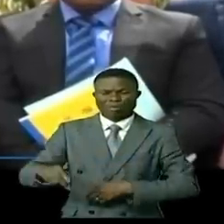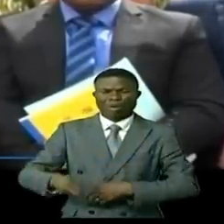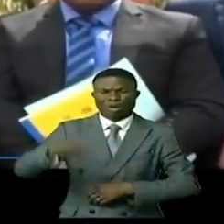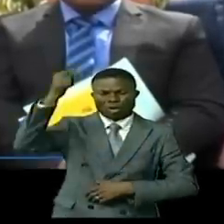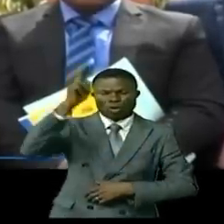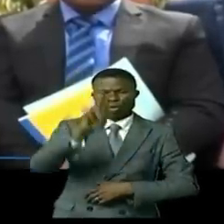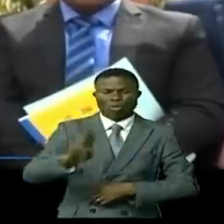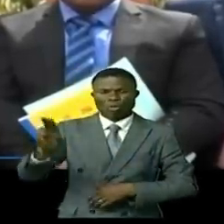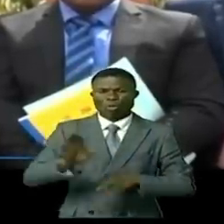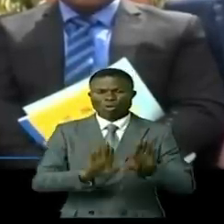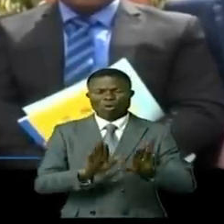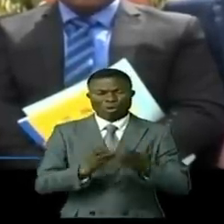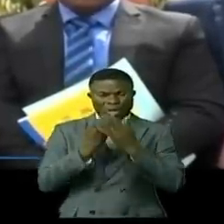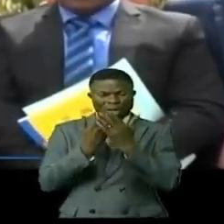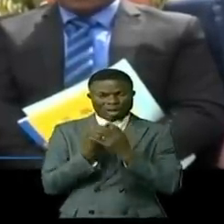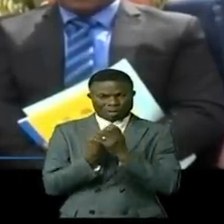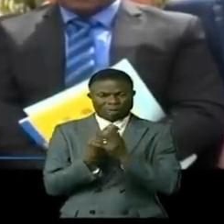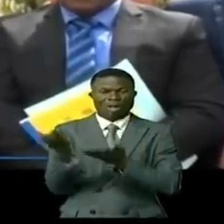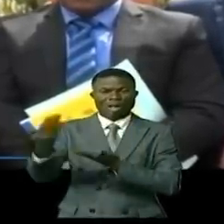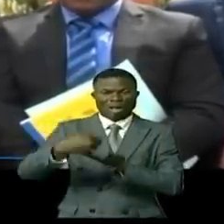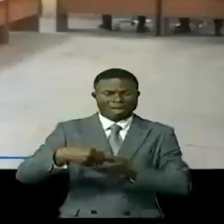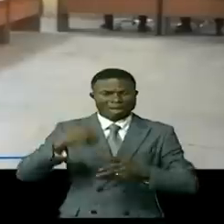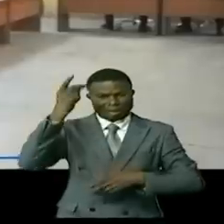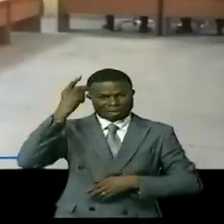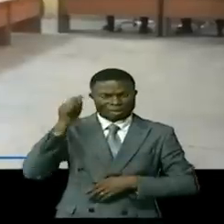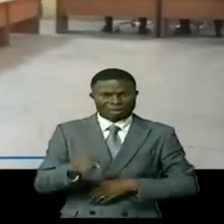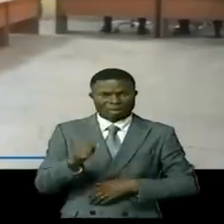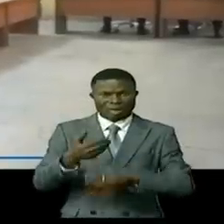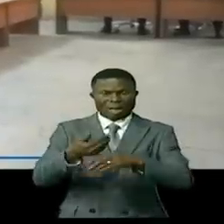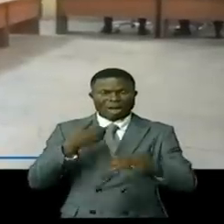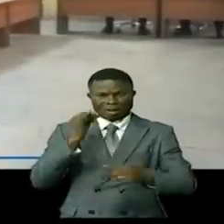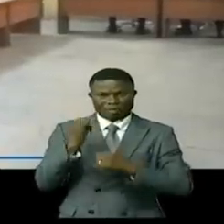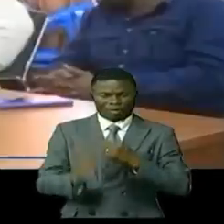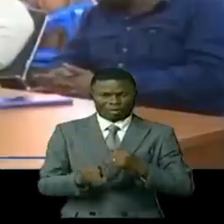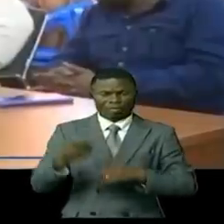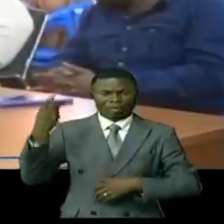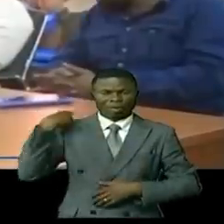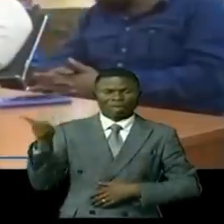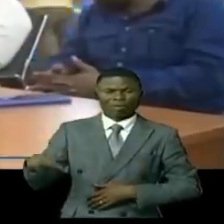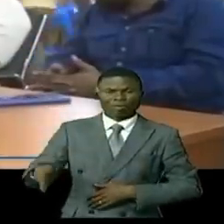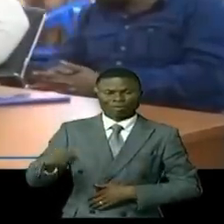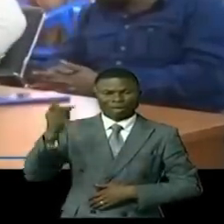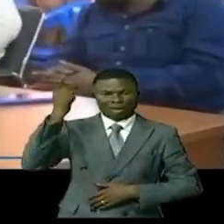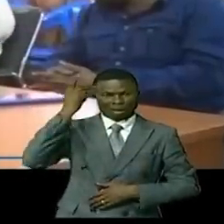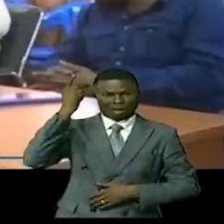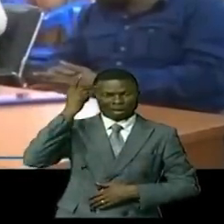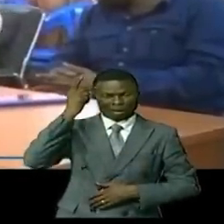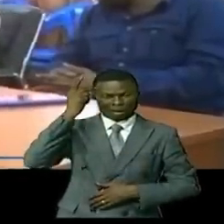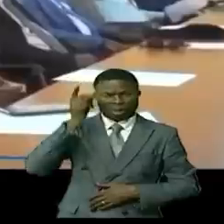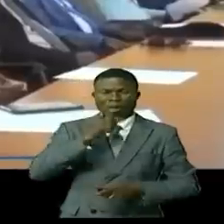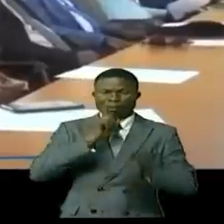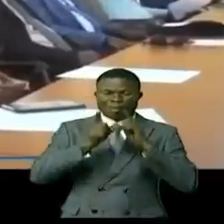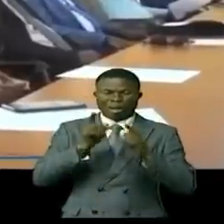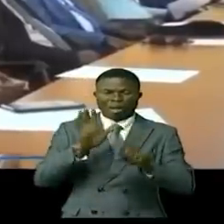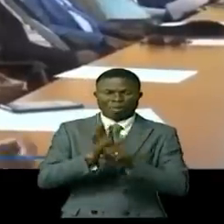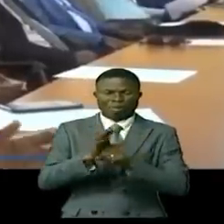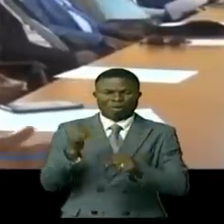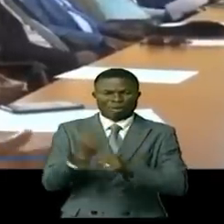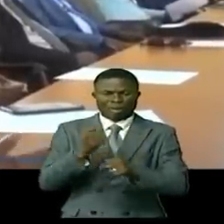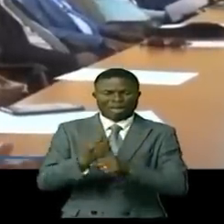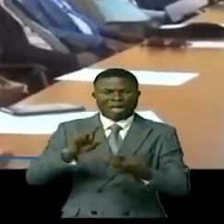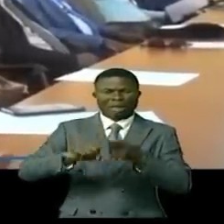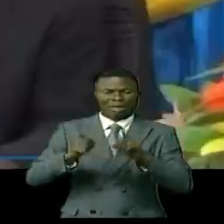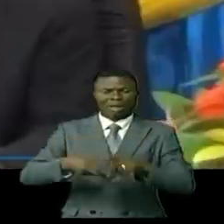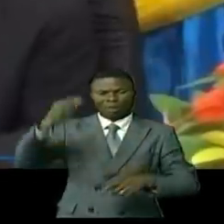est attendue dans les prochains jours à Kinshasa. Bien avant cela, les députés provinciaux de Kinshasa ont eu des séances de travail avec leurs collègues